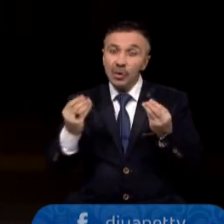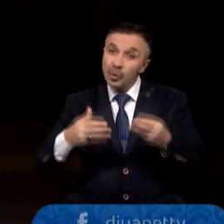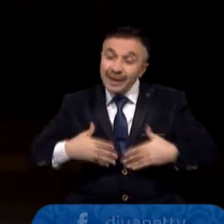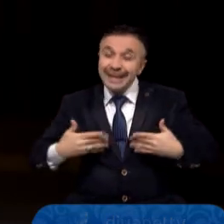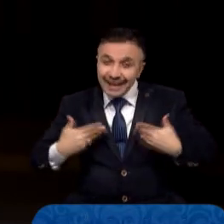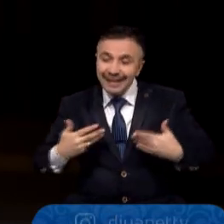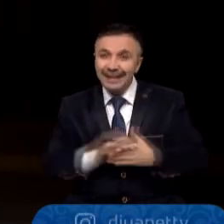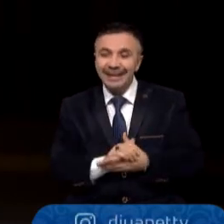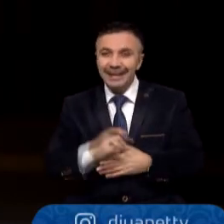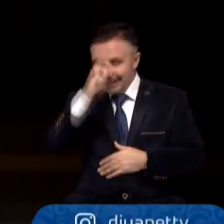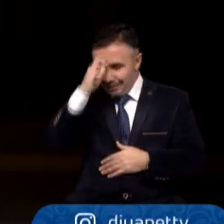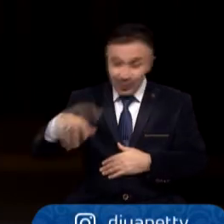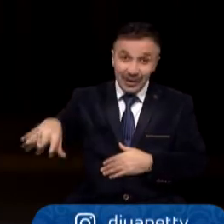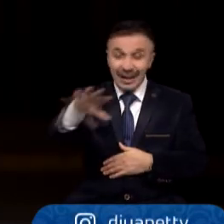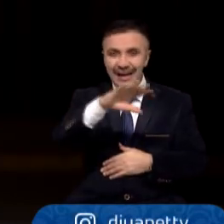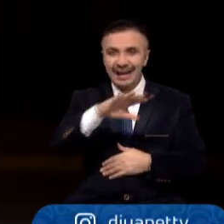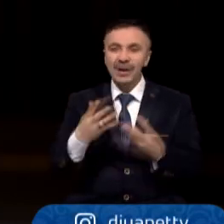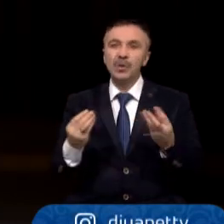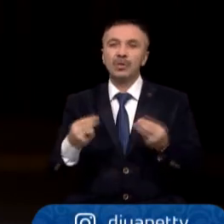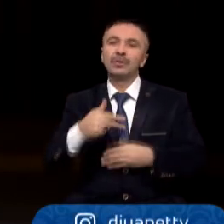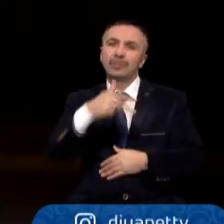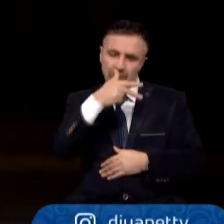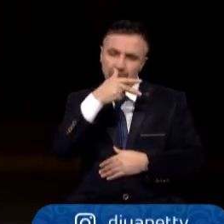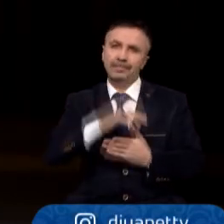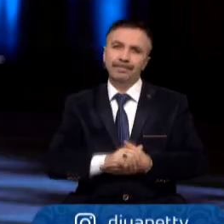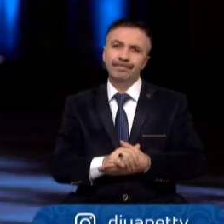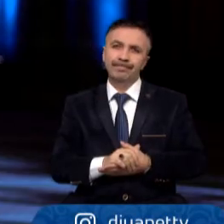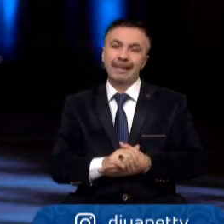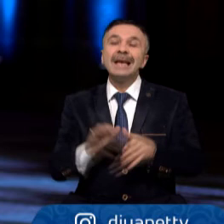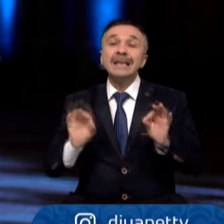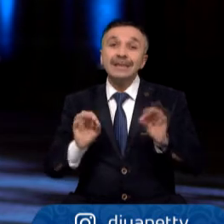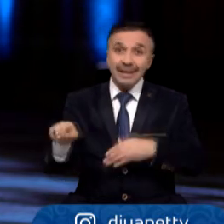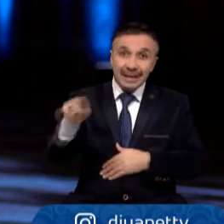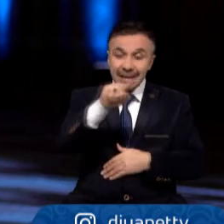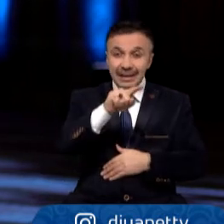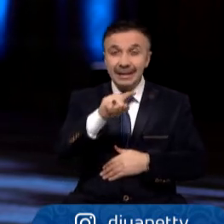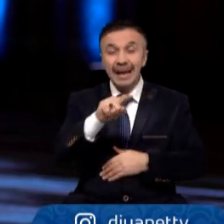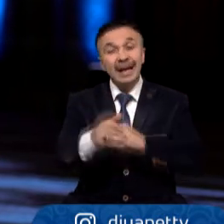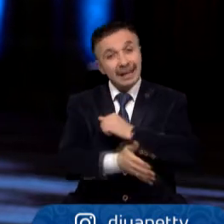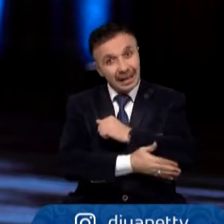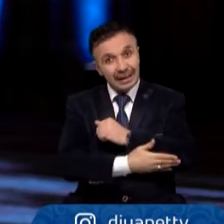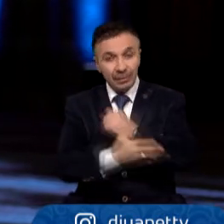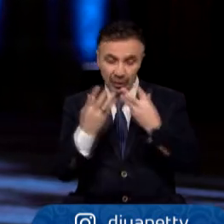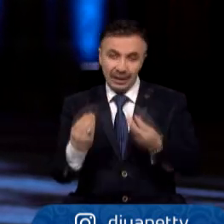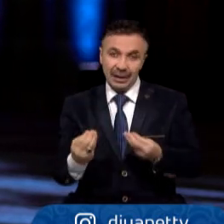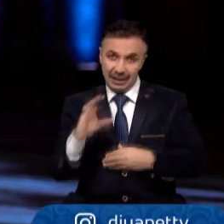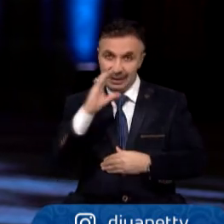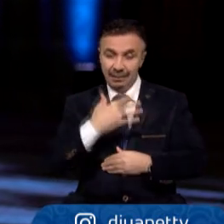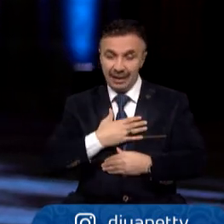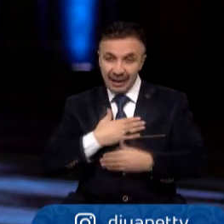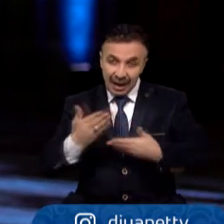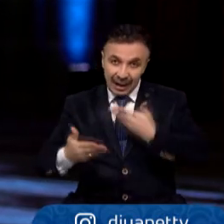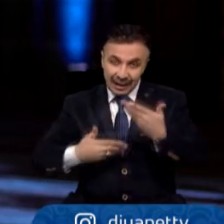sevindi ve Müşrikler üzüldüm şimdi Sizinde elinden